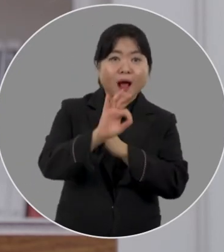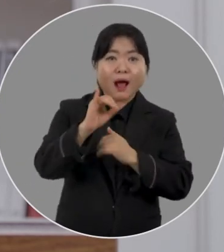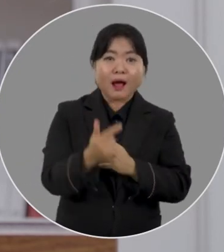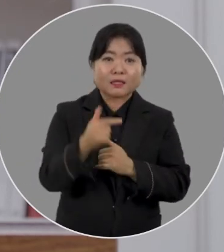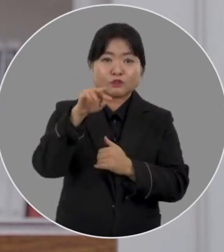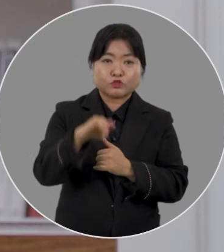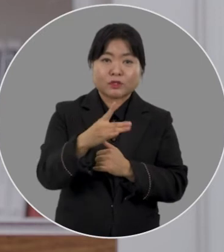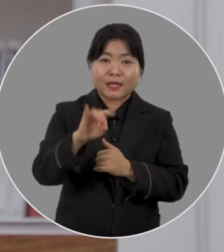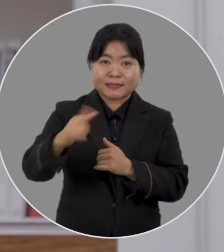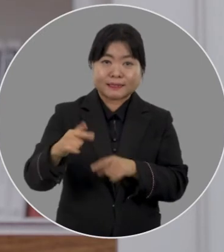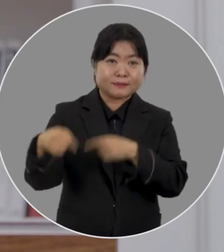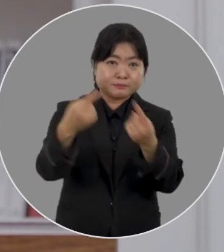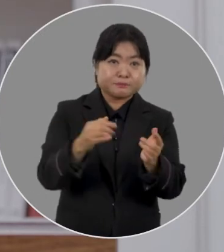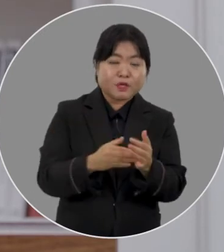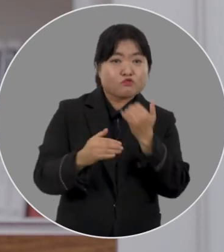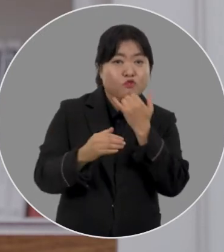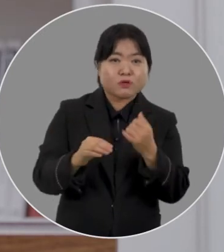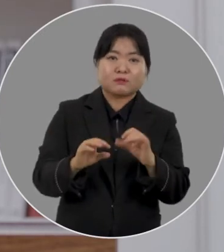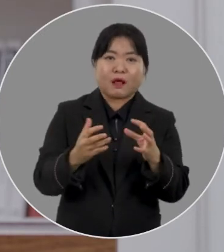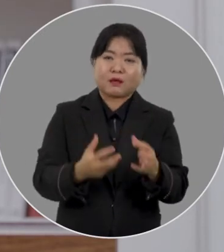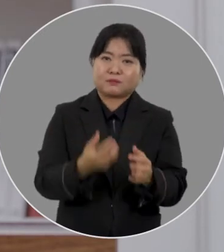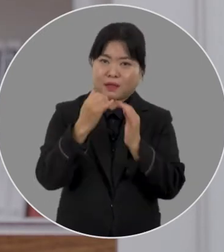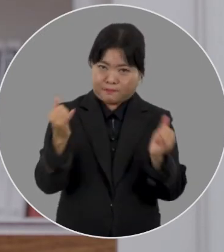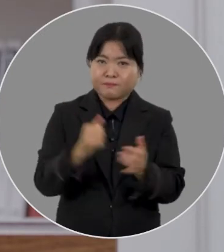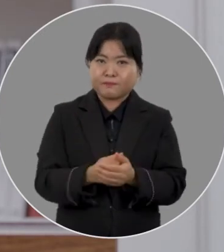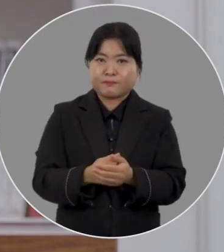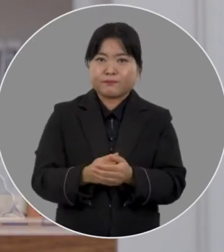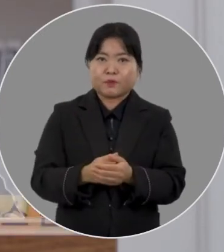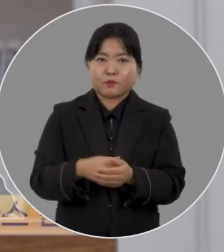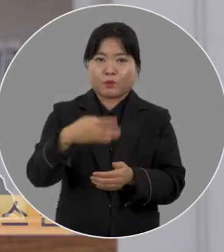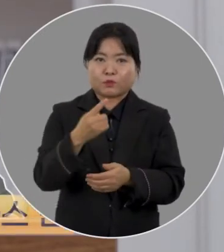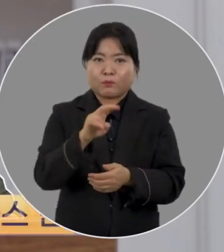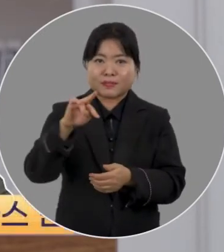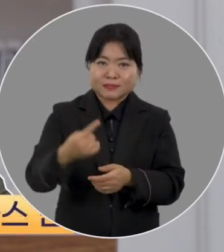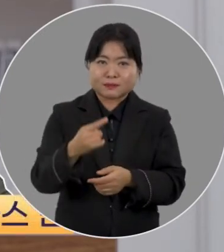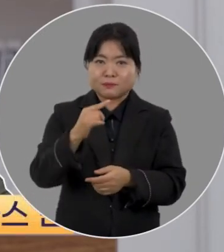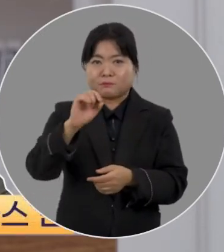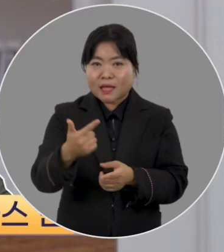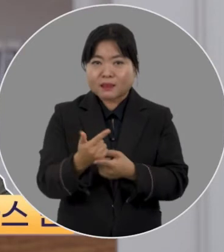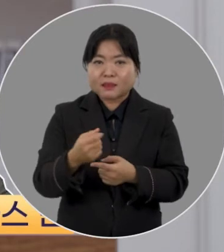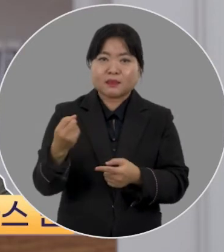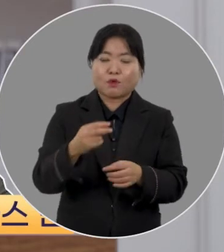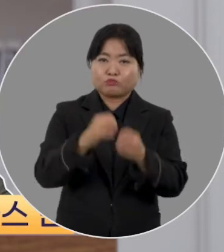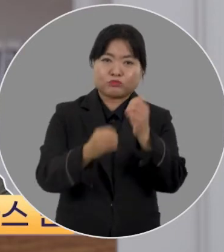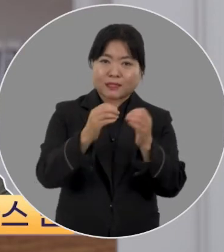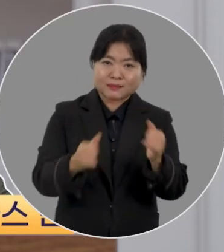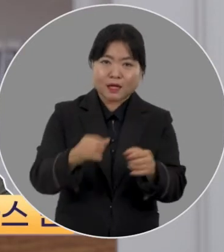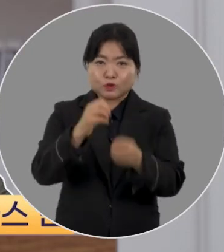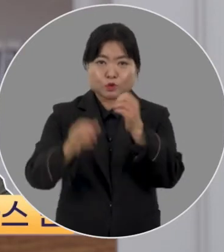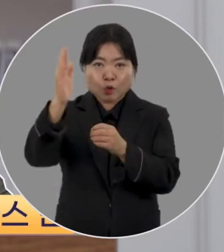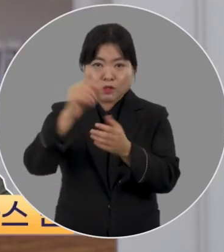대표는 이제 아인슈타인이 그때 독일 국적이었기 때문에 참여를 했습니다. 그리고 이제 뭐 토마스 만과 같은 문학자, 소설가,